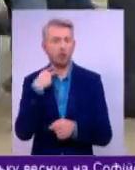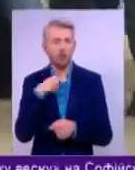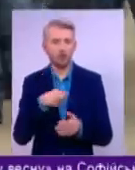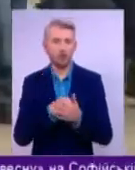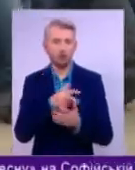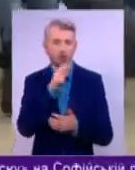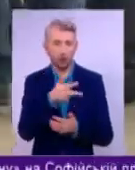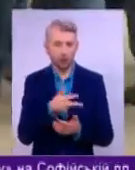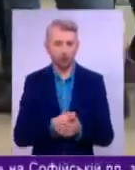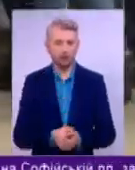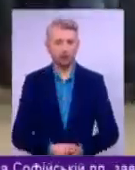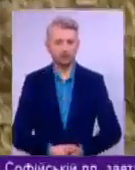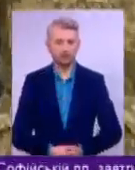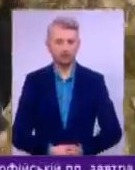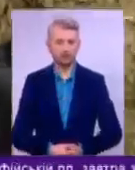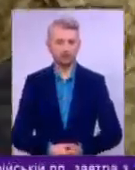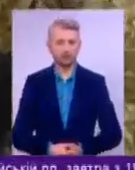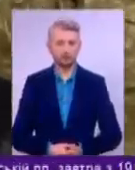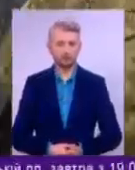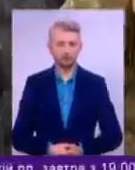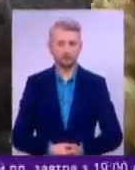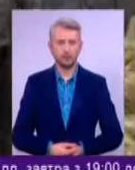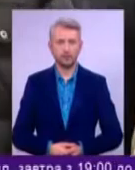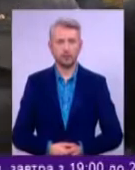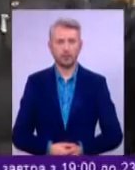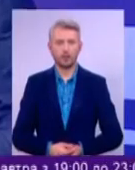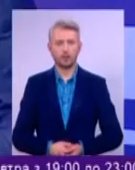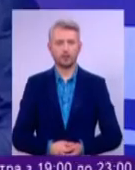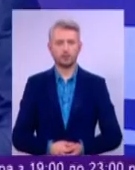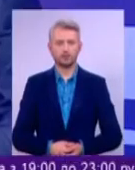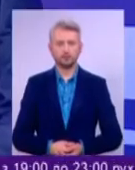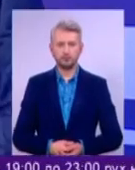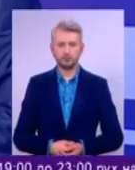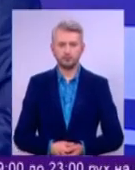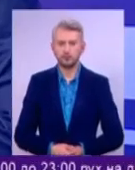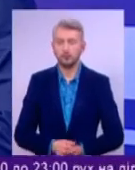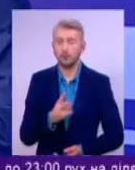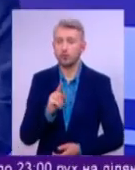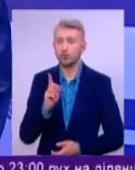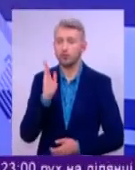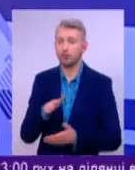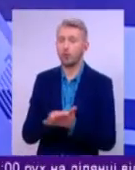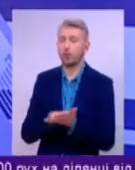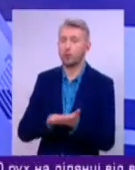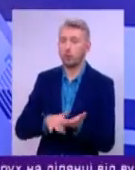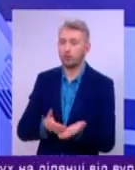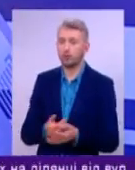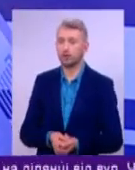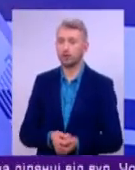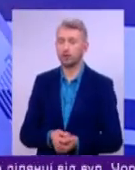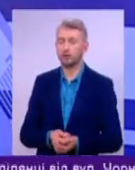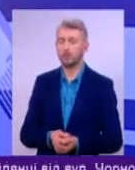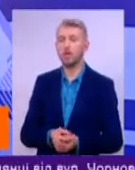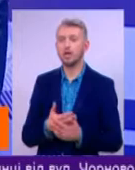3 років. Оксана Цибуля, Микита Морозов, телеканал Київ. що ж, будемо продовжувати. Пане